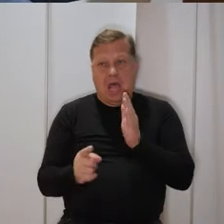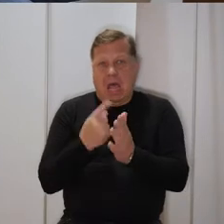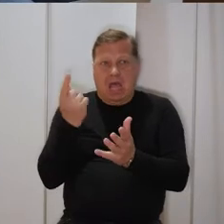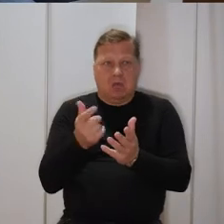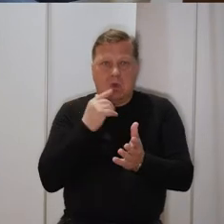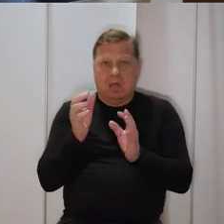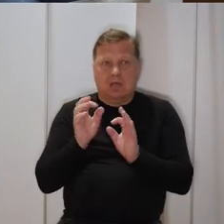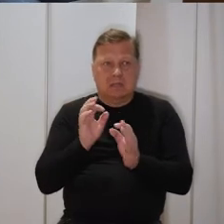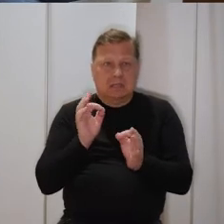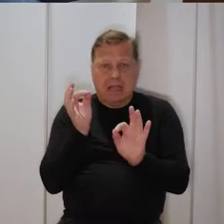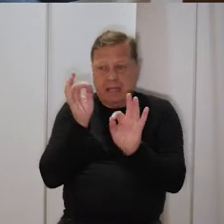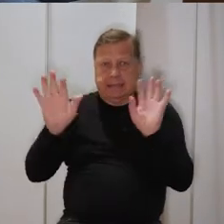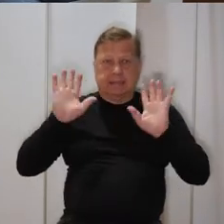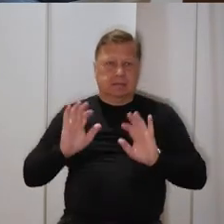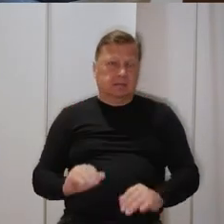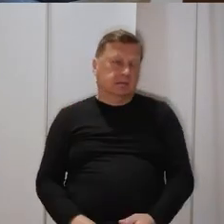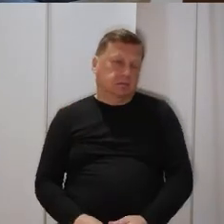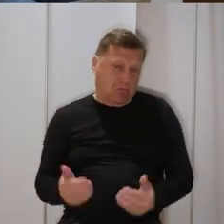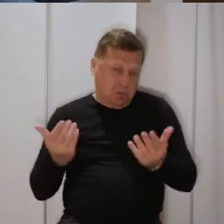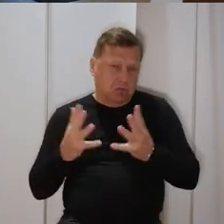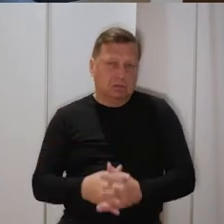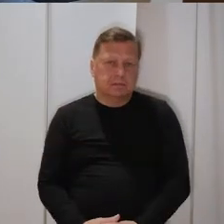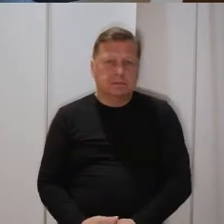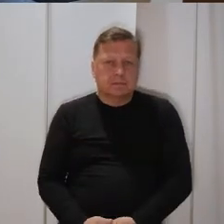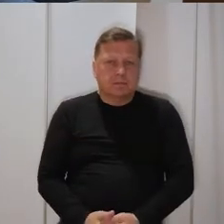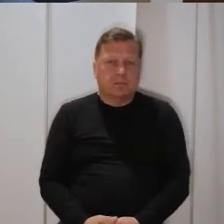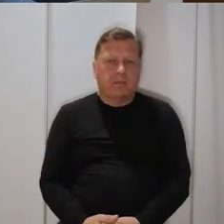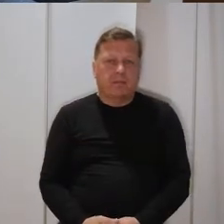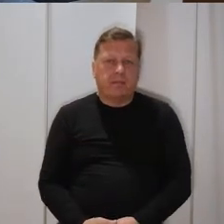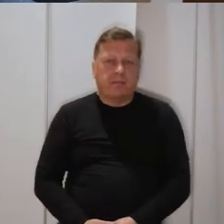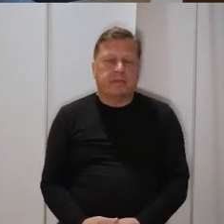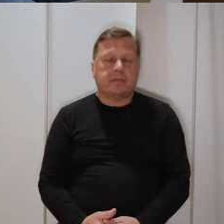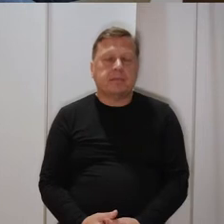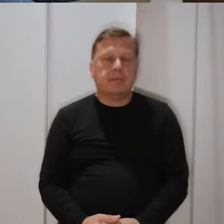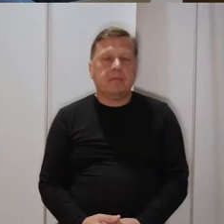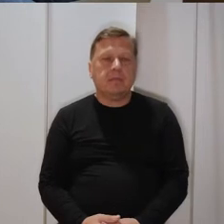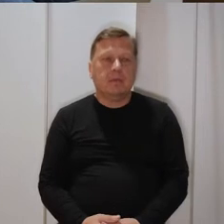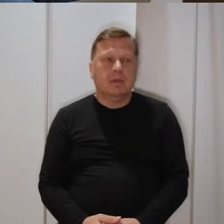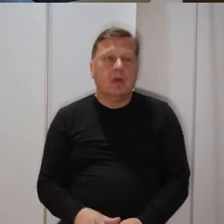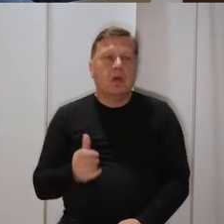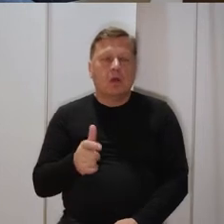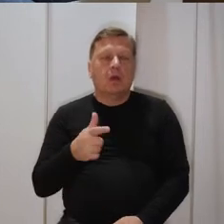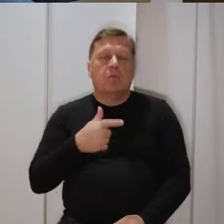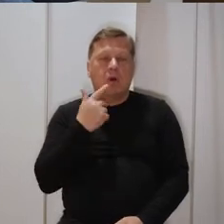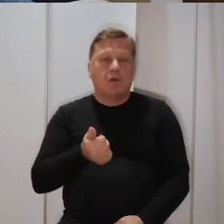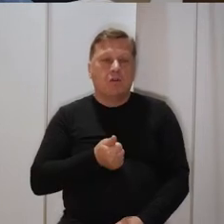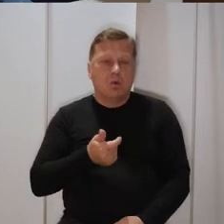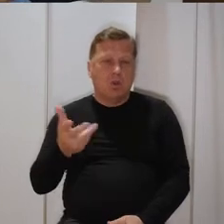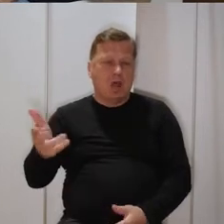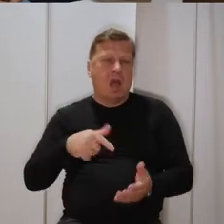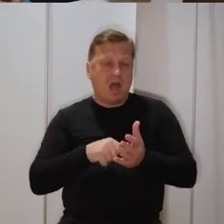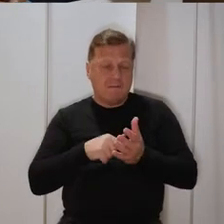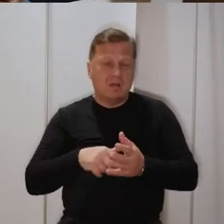Może. Zgadzam się absolutnie. No z takich rzeczy, które są mocno numerowane i limitowane, no to ja